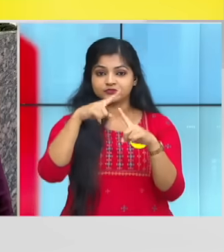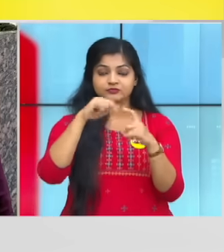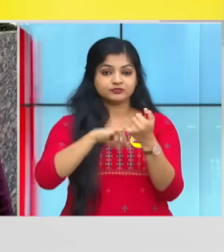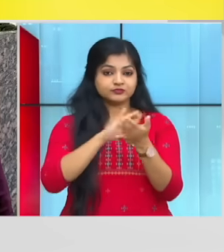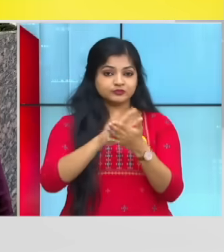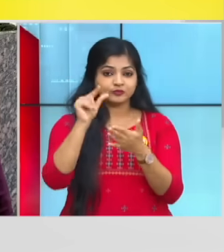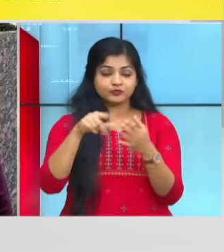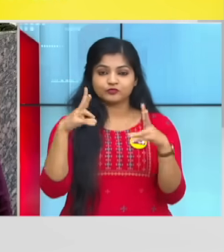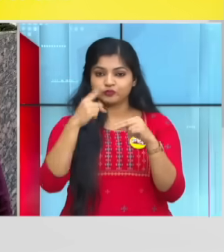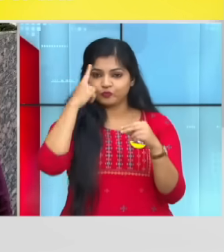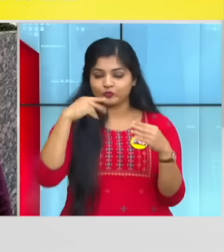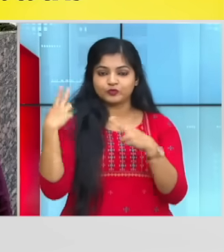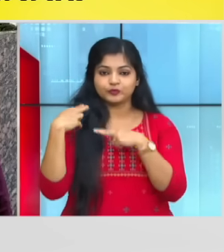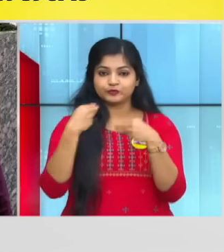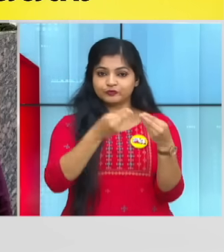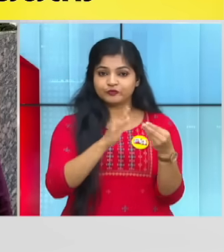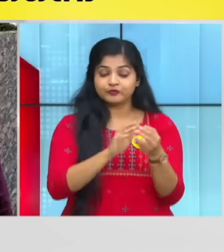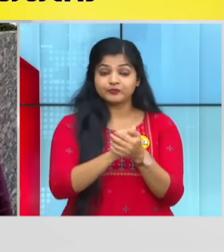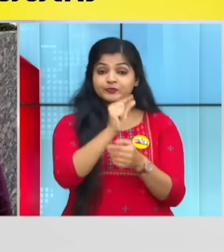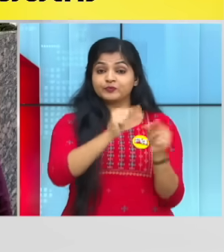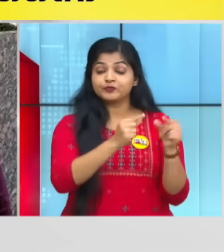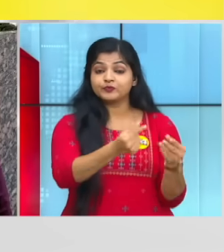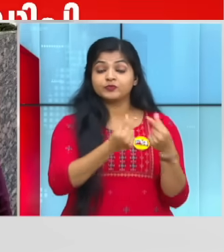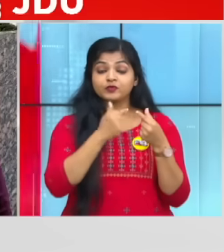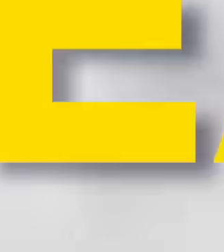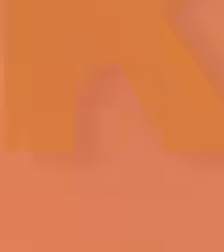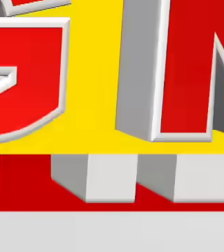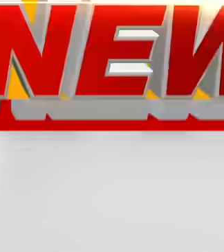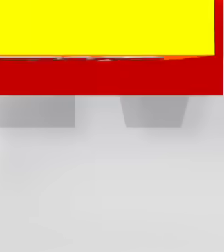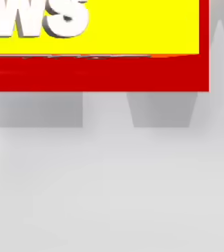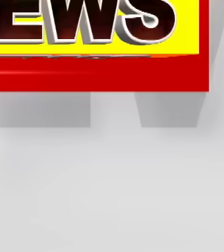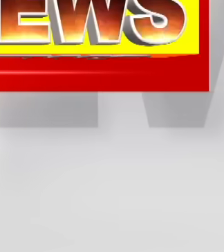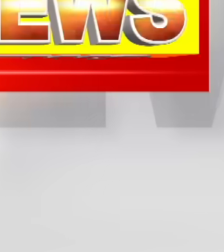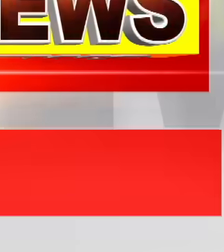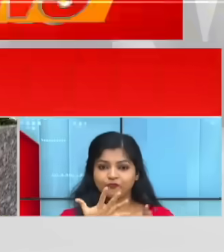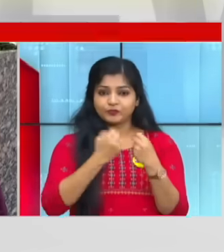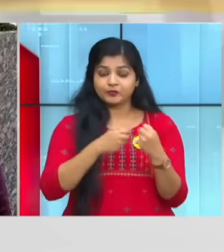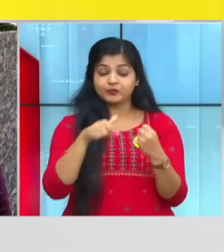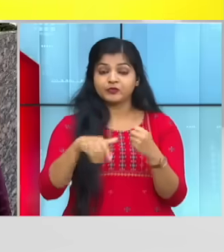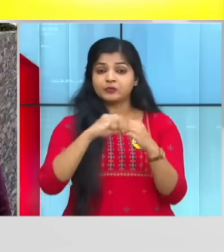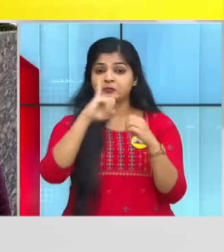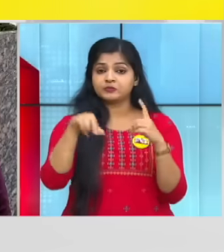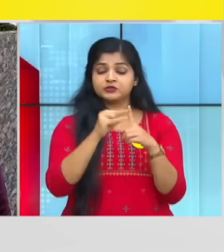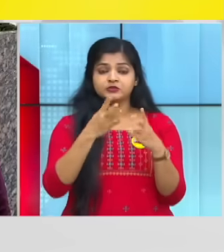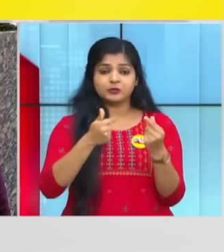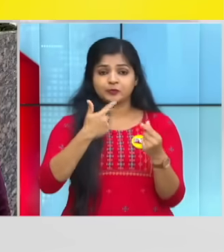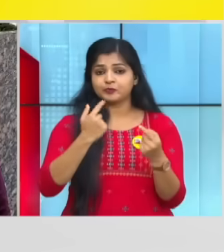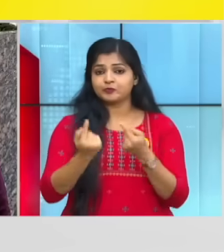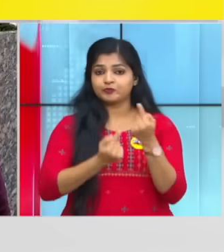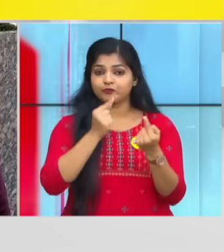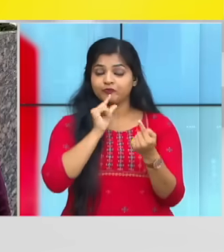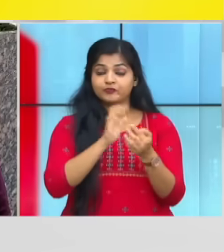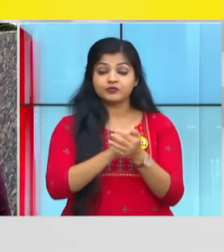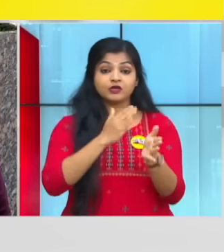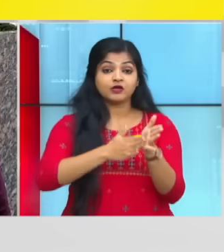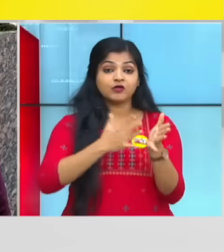നിയോഗിച്ചിരിക്കുന്നു ഈ കക്ഷികൾ ആവശ്യപ്പെട്ടിരിക്കുന്ന വകുപ്പുകൾ സംബന്ധിച്ചിട്ടുള്ള വിഷയത്തിലും ബിജെപിക്ക് ചില പരാതികൾ ഉണ്ട് അതിൽ ഈ റെയിൽവേ